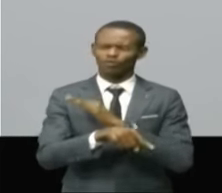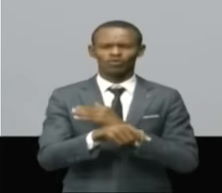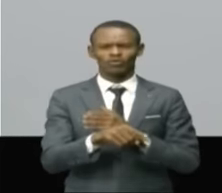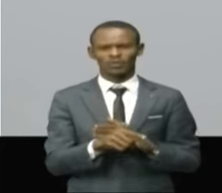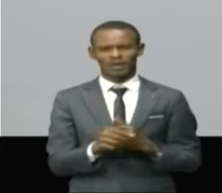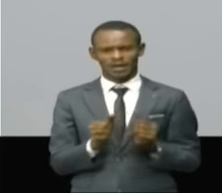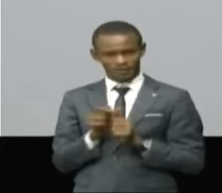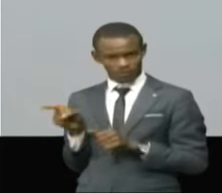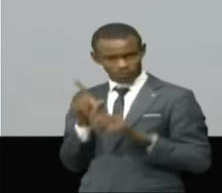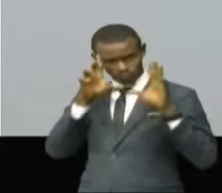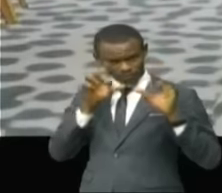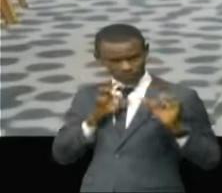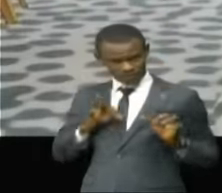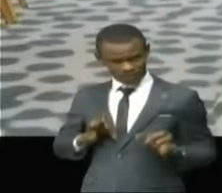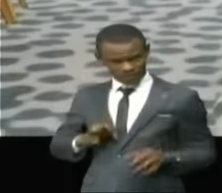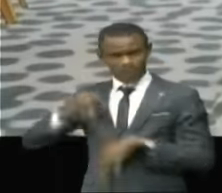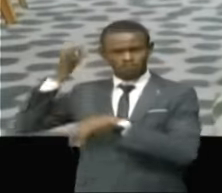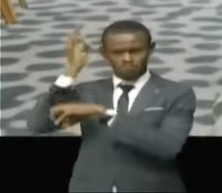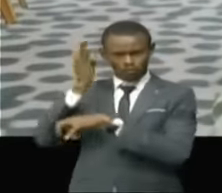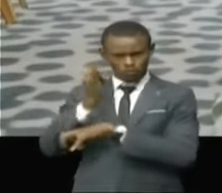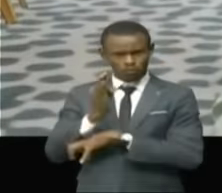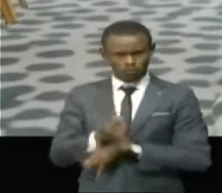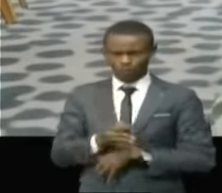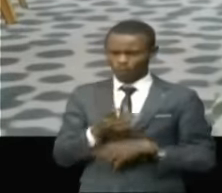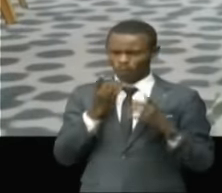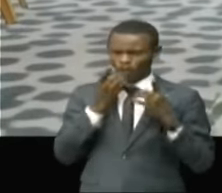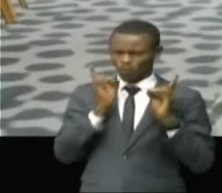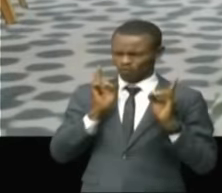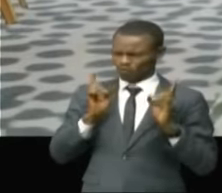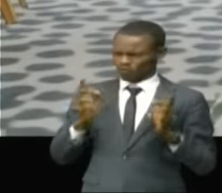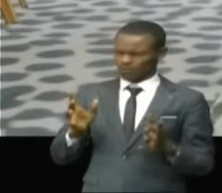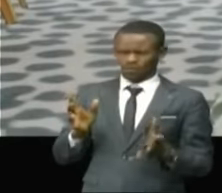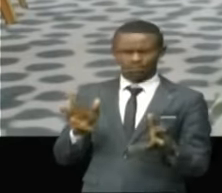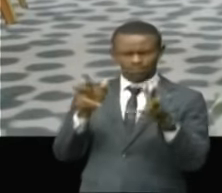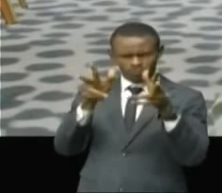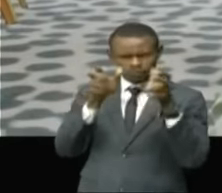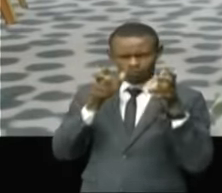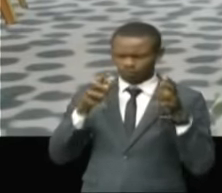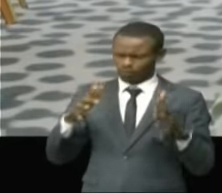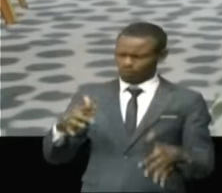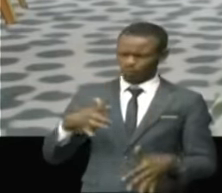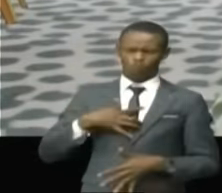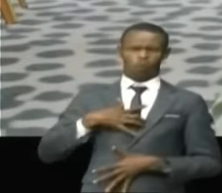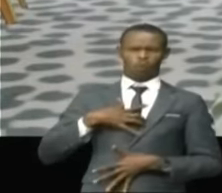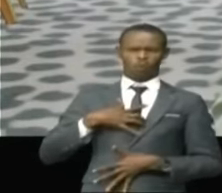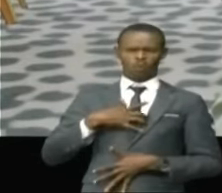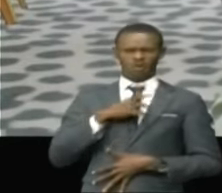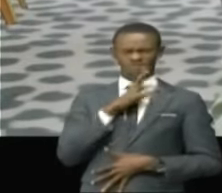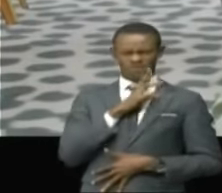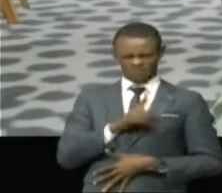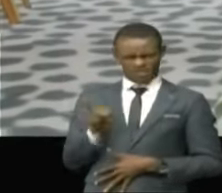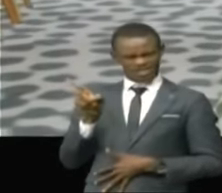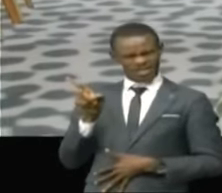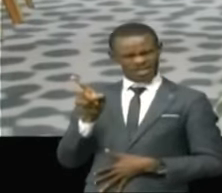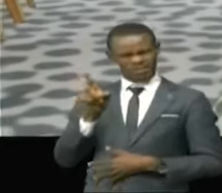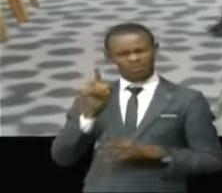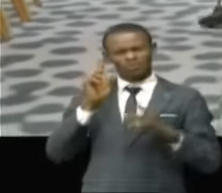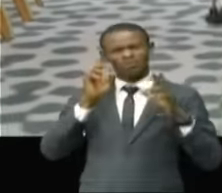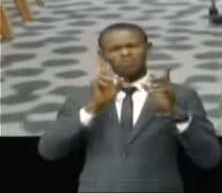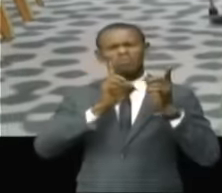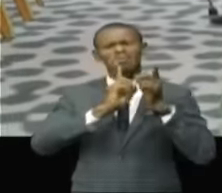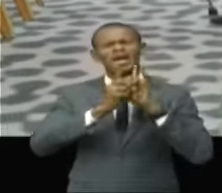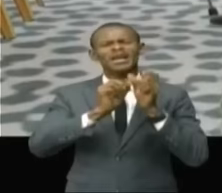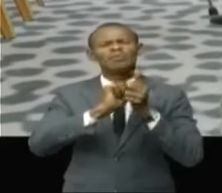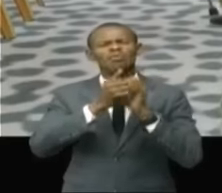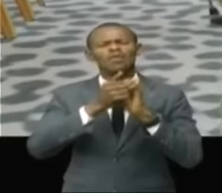justement que les gens finalement vont comprendre que dans la vision du chef, lorsqu'il s'agit de l'inclusion sociale des personnes